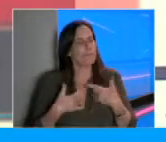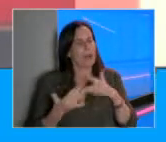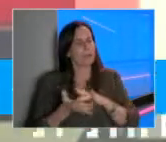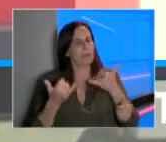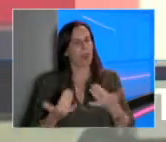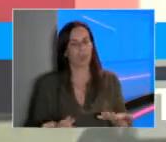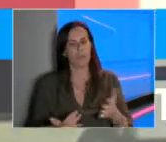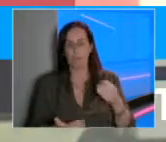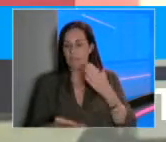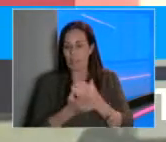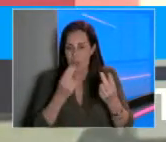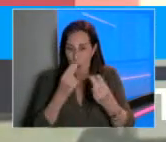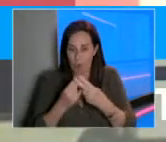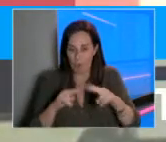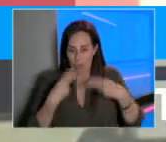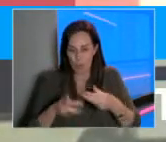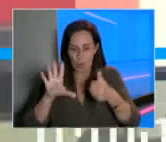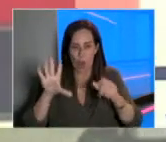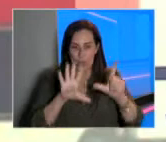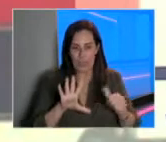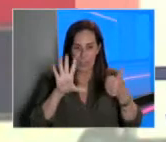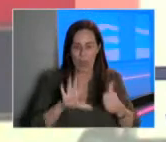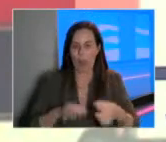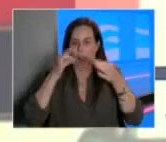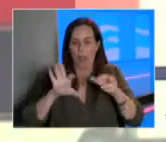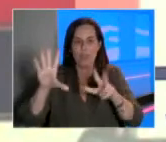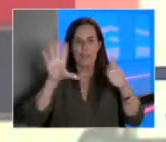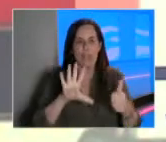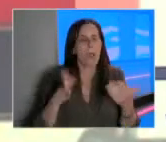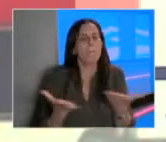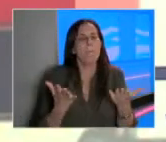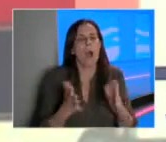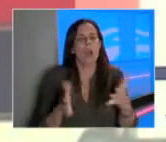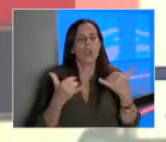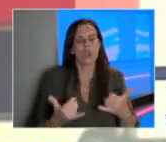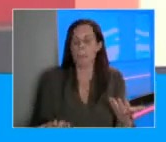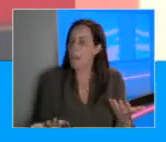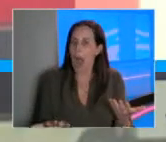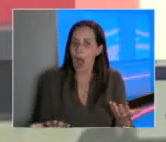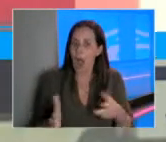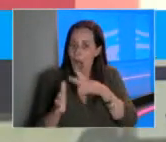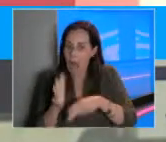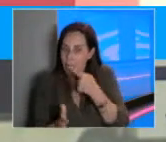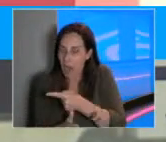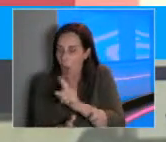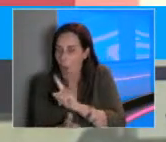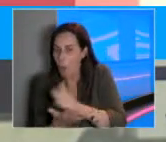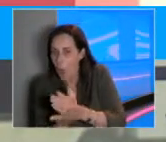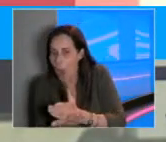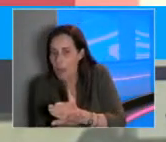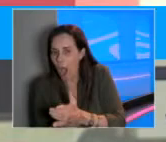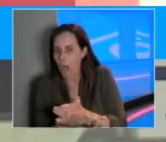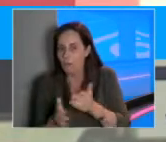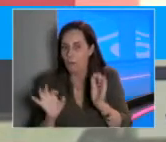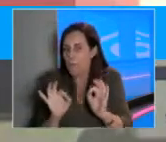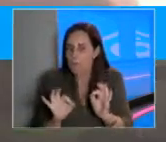נמצאים? הרי אם היינו כבר קרובים לפתיחה ב-1 ביוני וזה נדחה ל-8 ביוני, מה החשש עכשיו? כלומר, הרכבת עצמה לא מוכנה